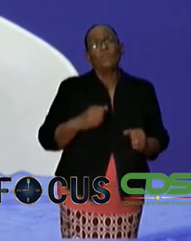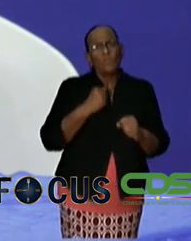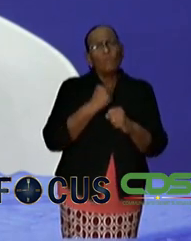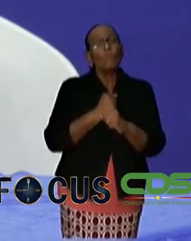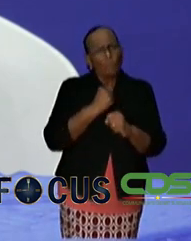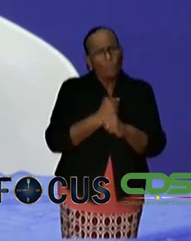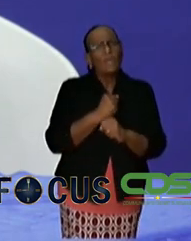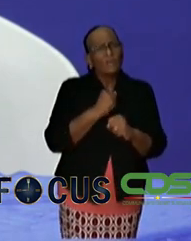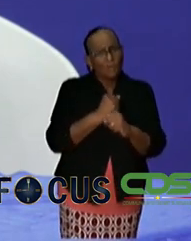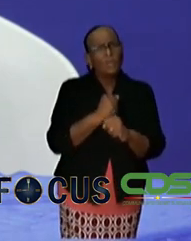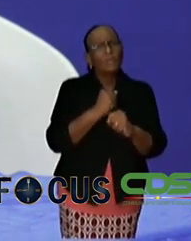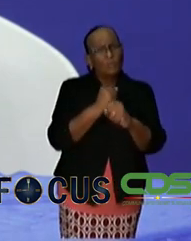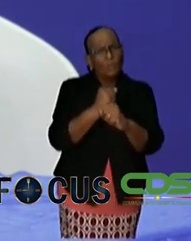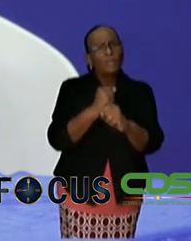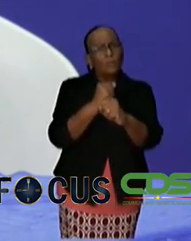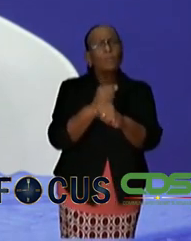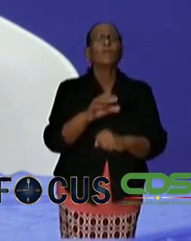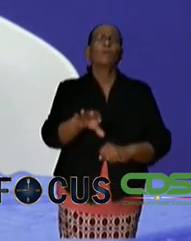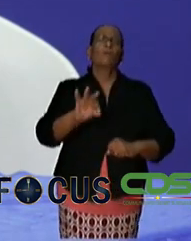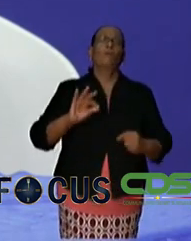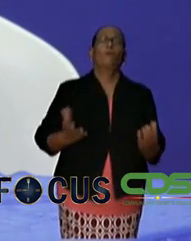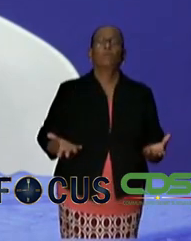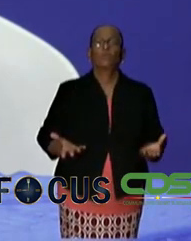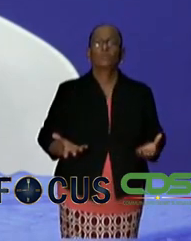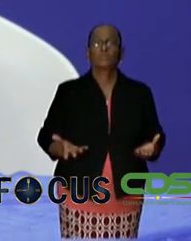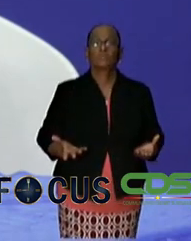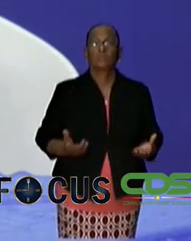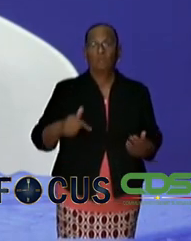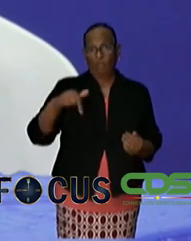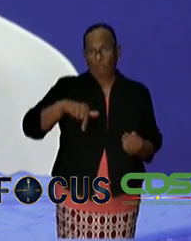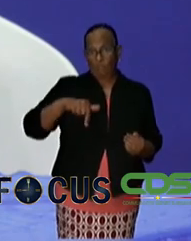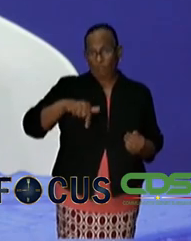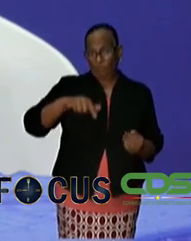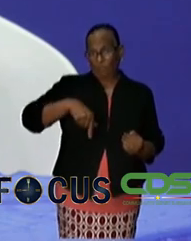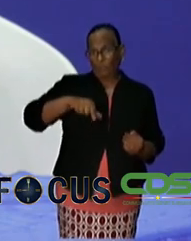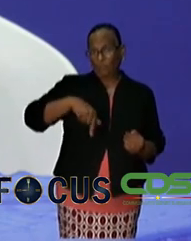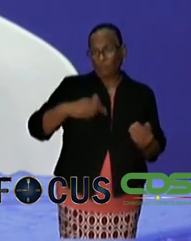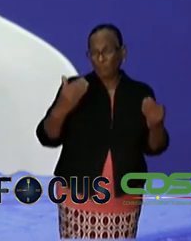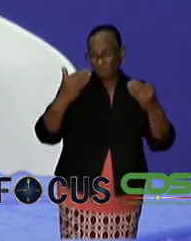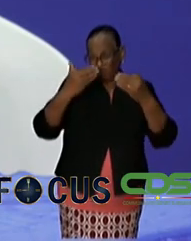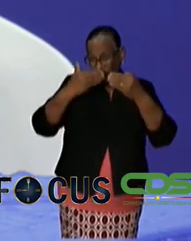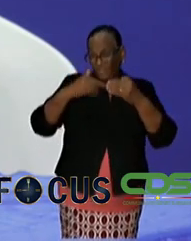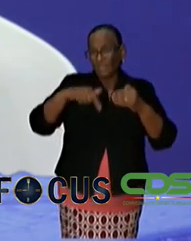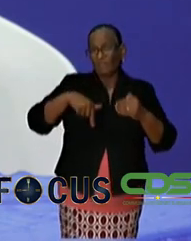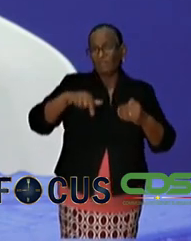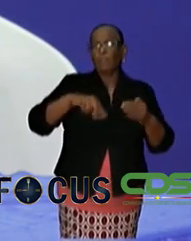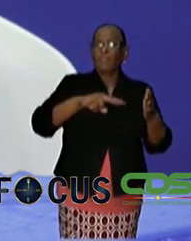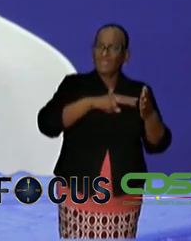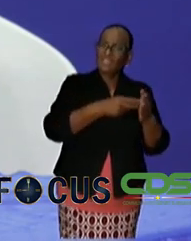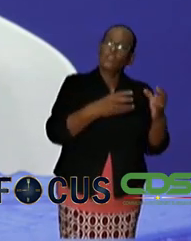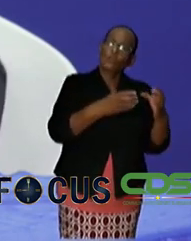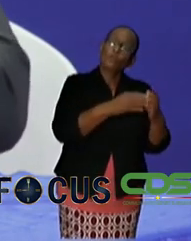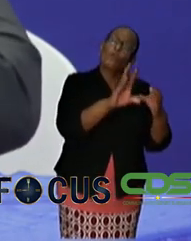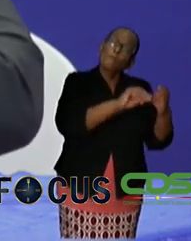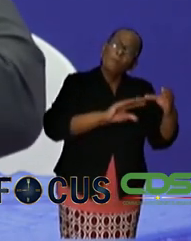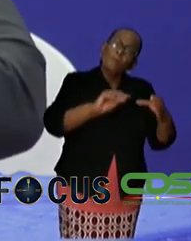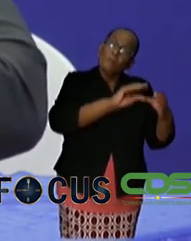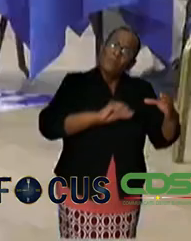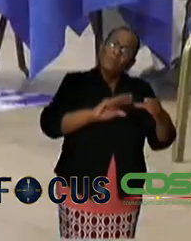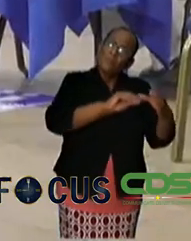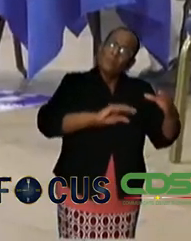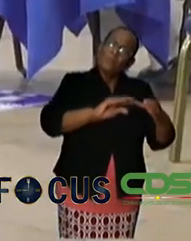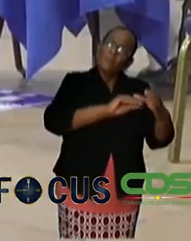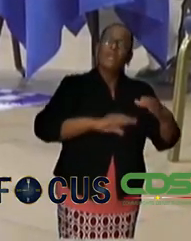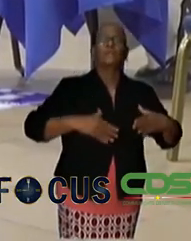oplossing. Helaas, we hebben vanavond, in de vooravond, heeft het technisch team weer gesproken. En wij zullen